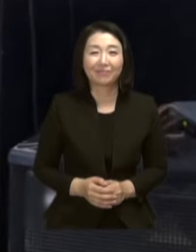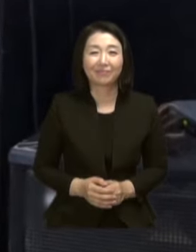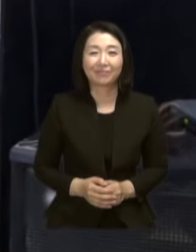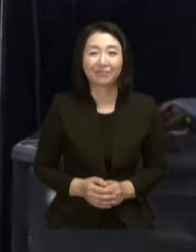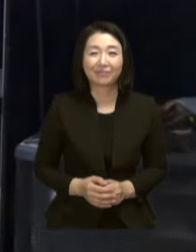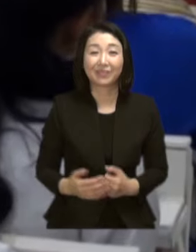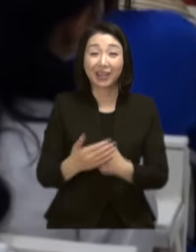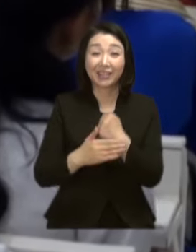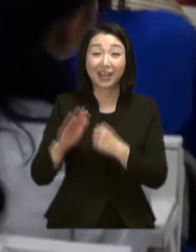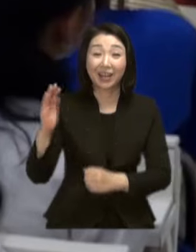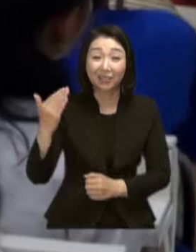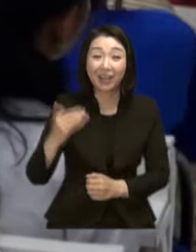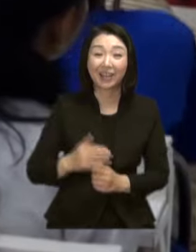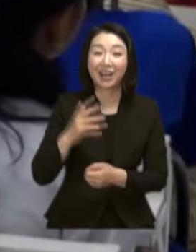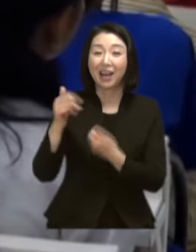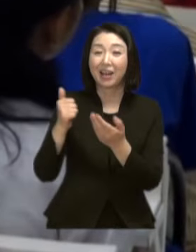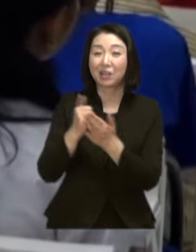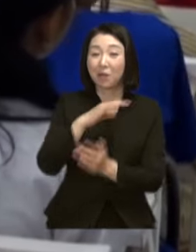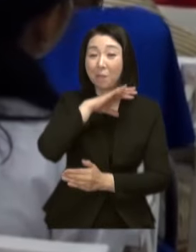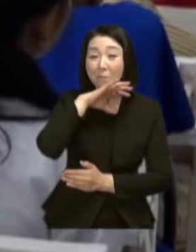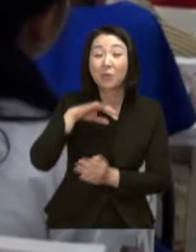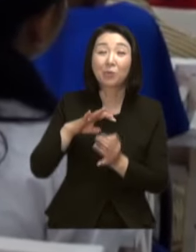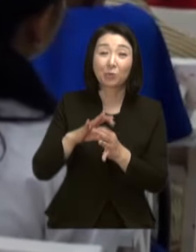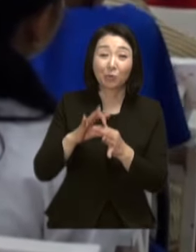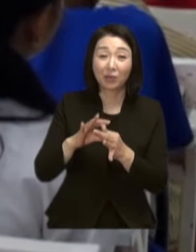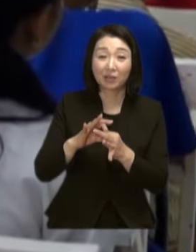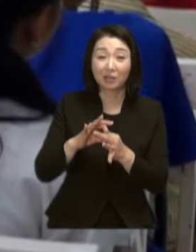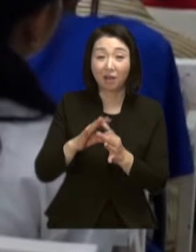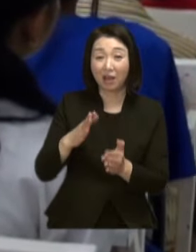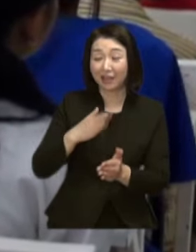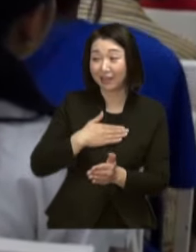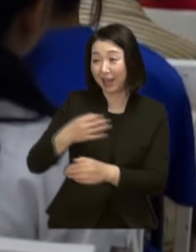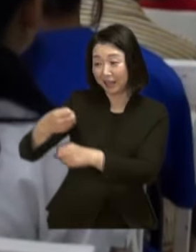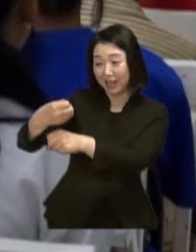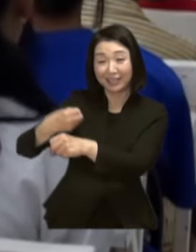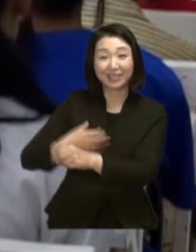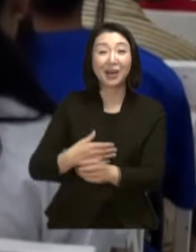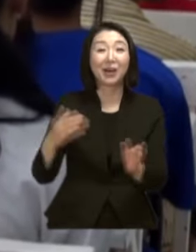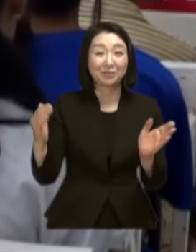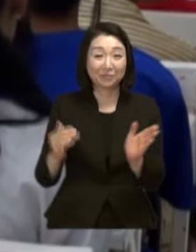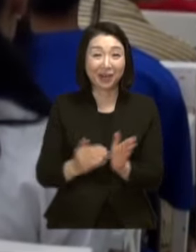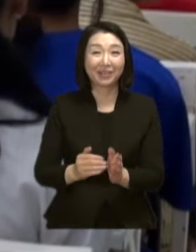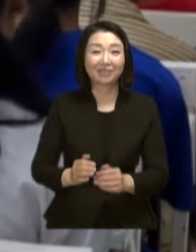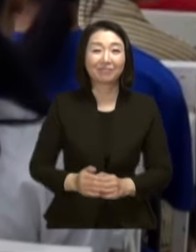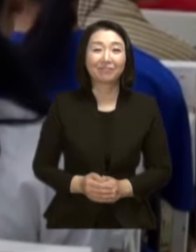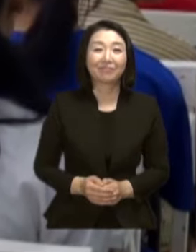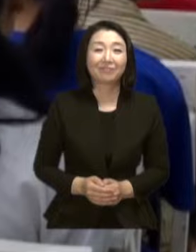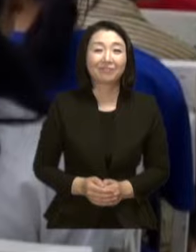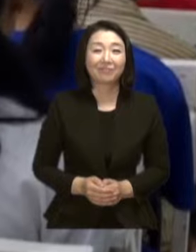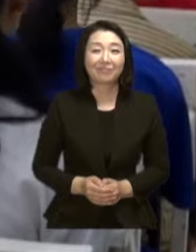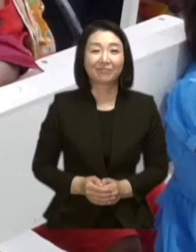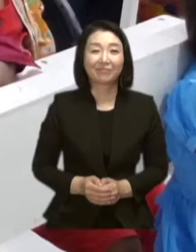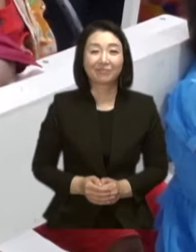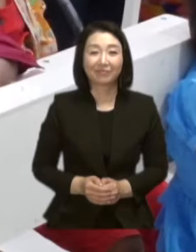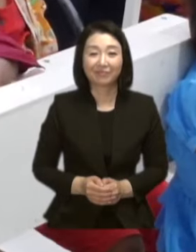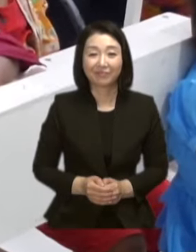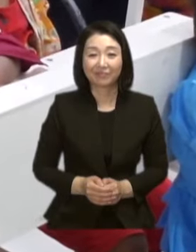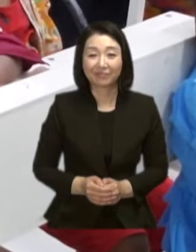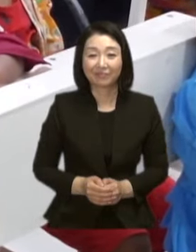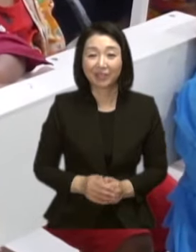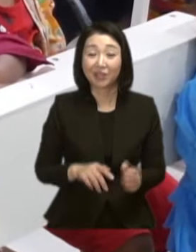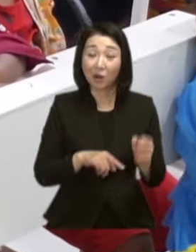있는 거예요. 하나님이 베드로를 통해서 나에게 전달했다는 거예요. 그렇게 돼서